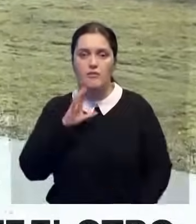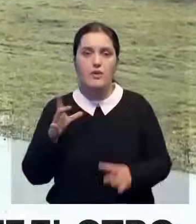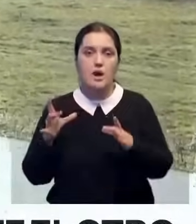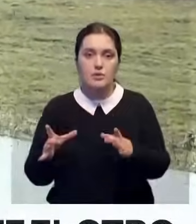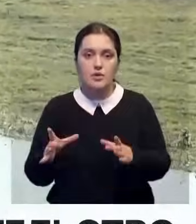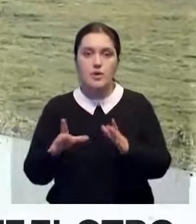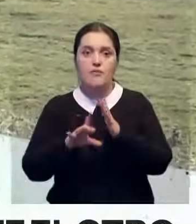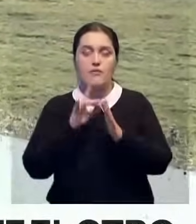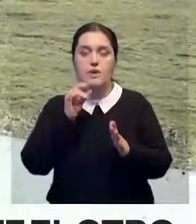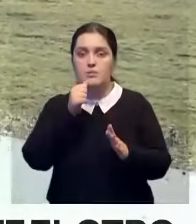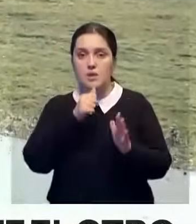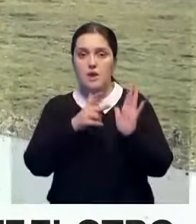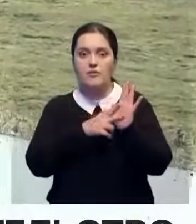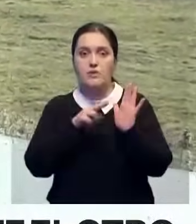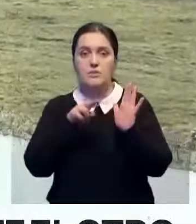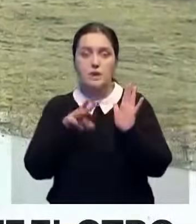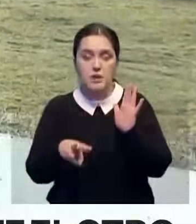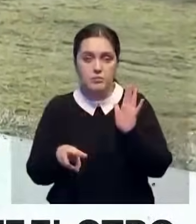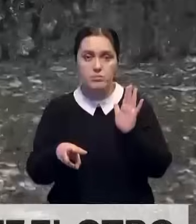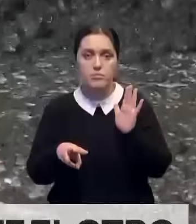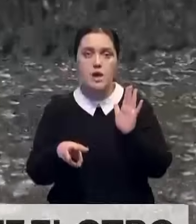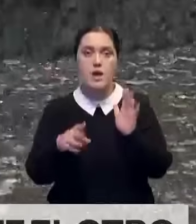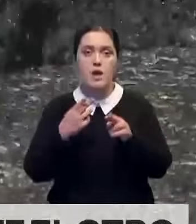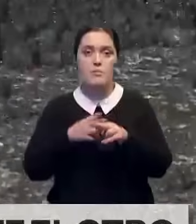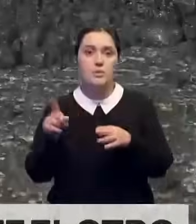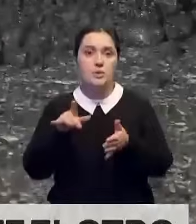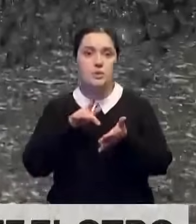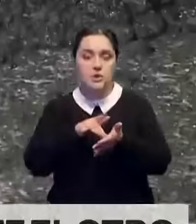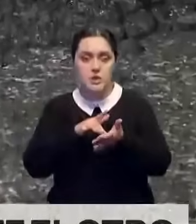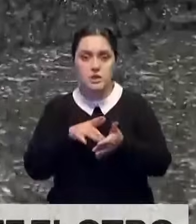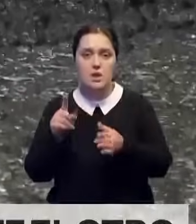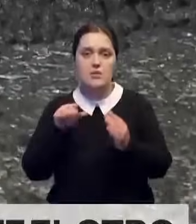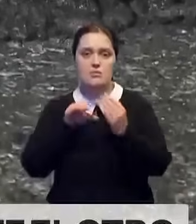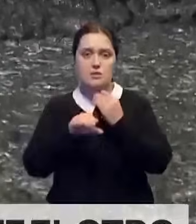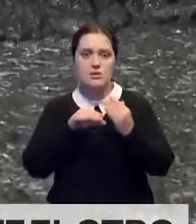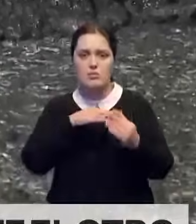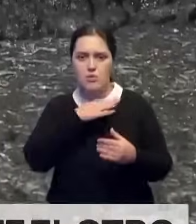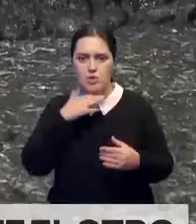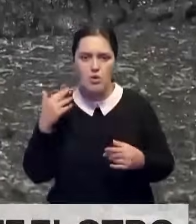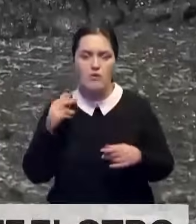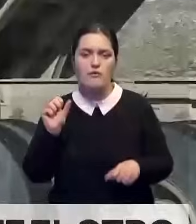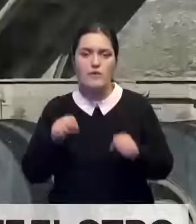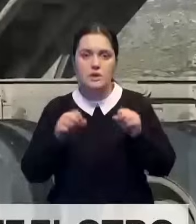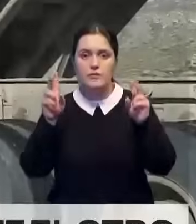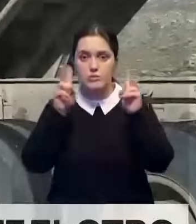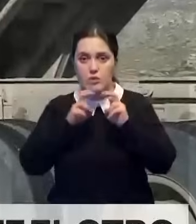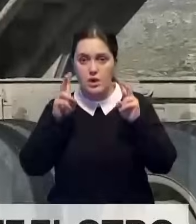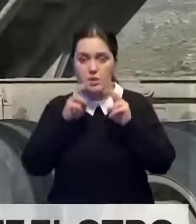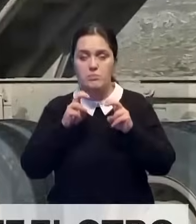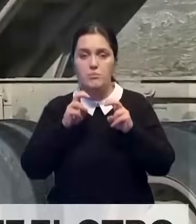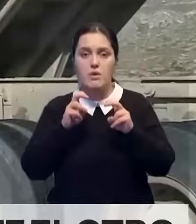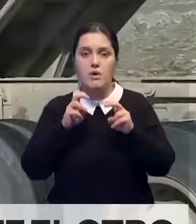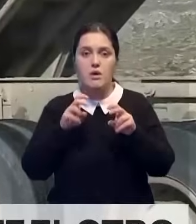озерам. Выбрали эти экспериментальные 8 километров не случайно. Регион туристический, наплыв машин большой, поэтому есть